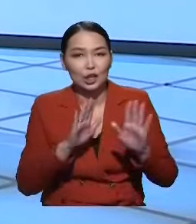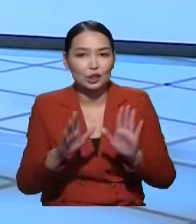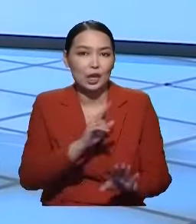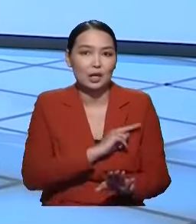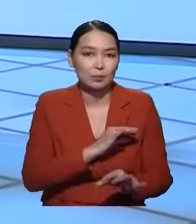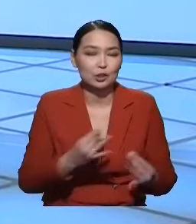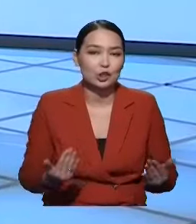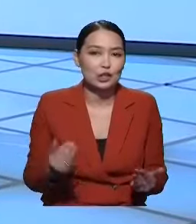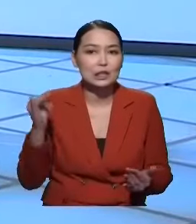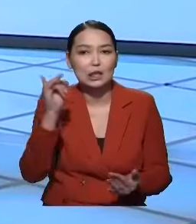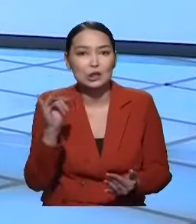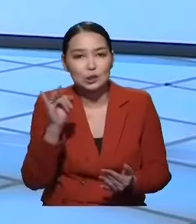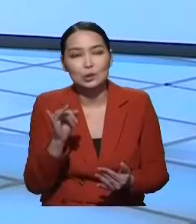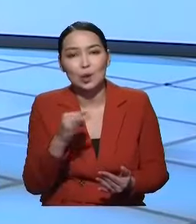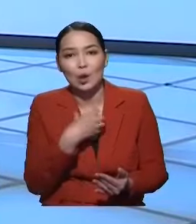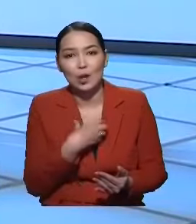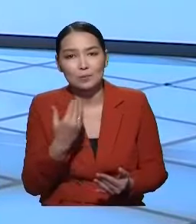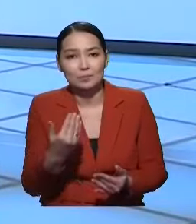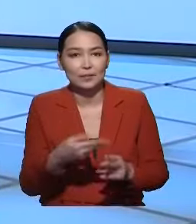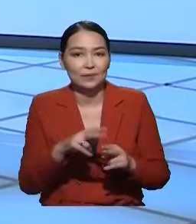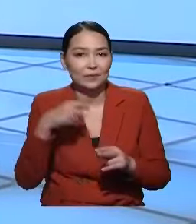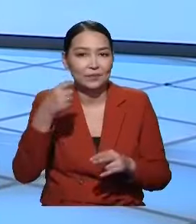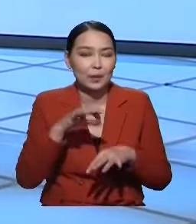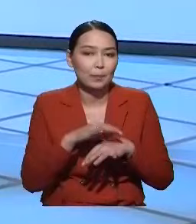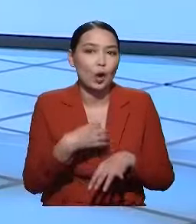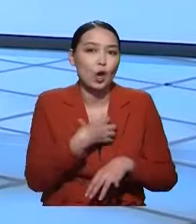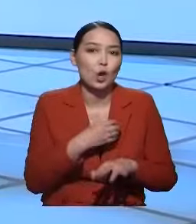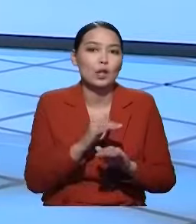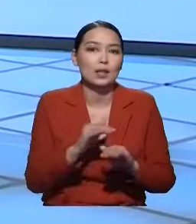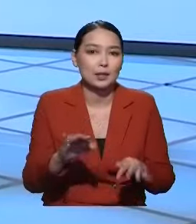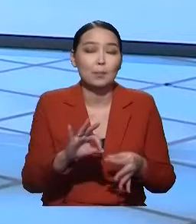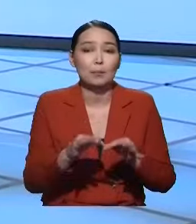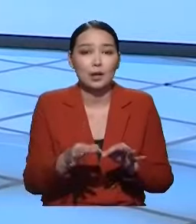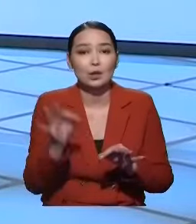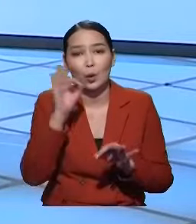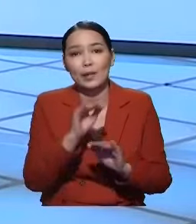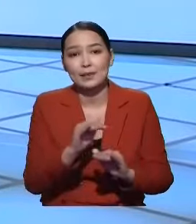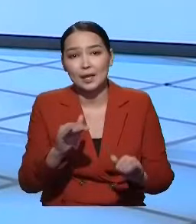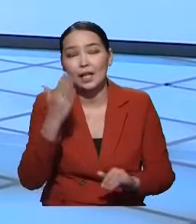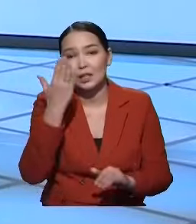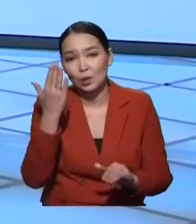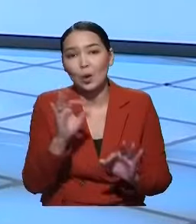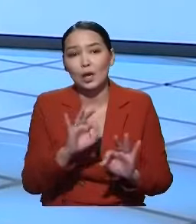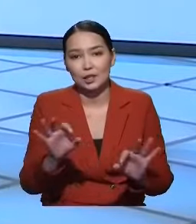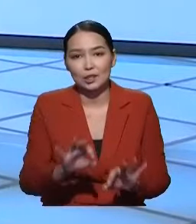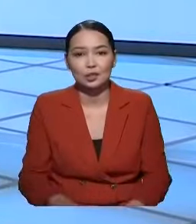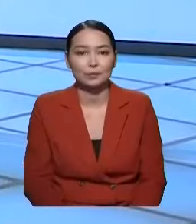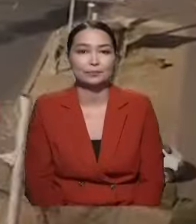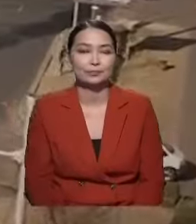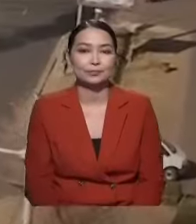и жизненных историй. Особой линией в фильме проходит роль детей. Подробнее о детях в кино расскажет Анара Нуртазина.